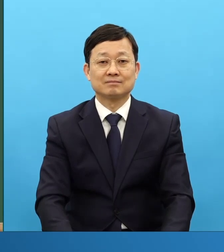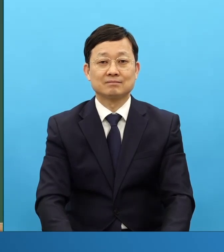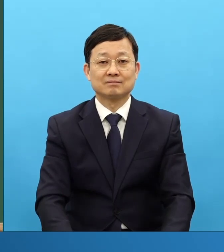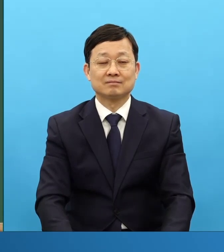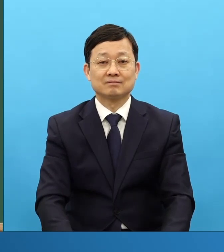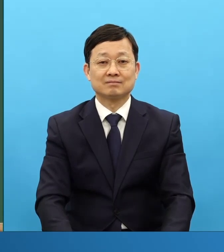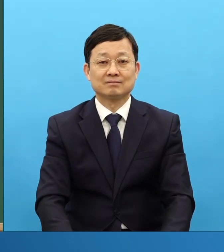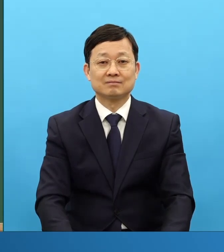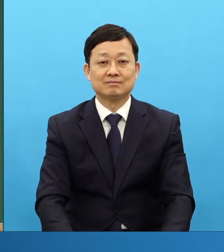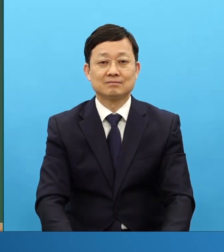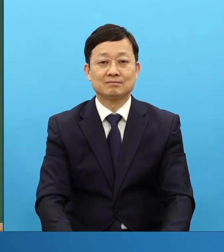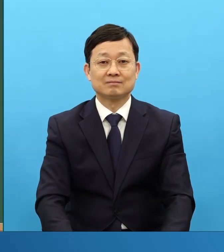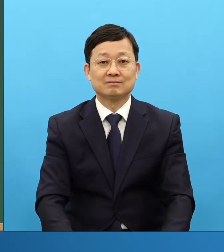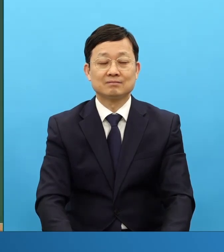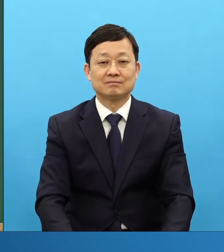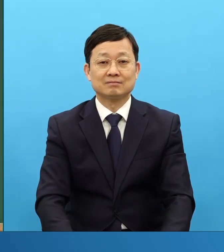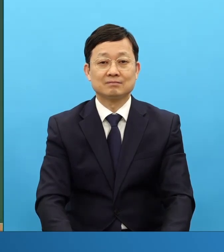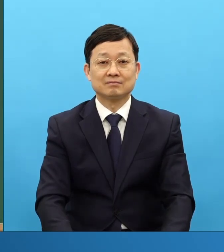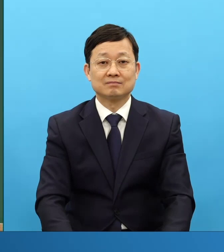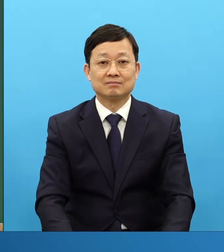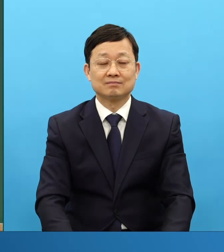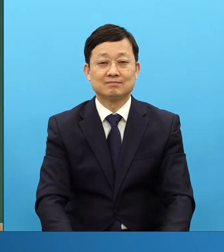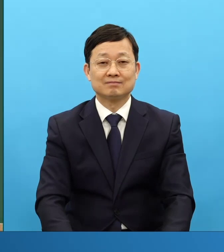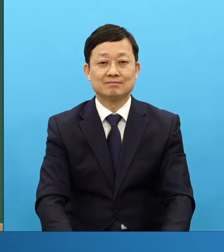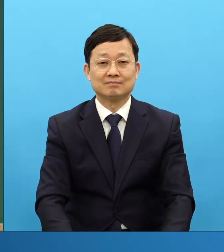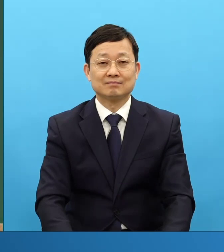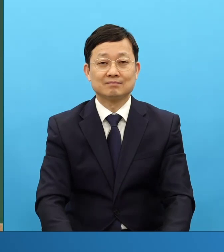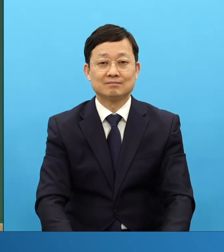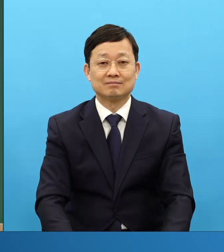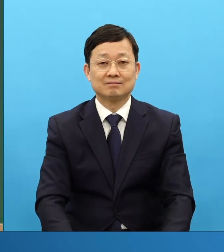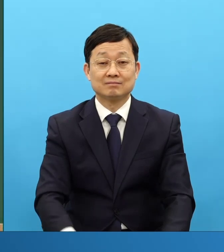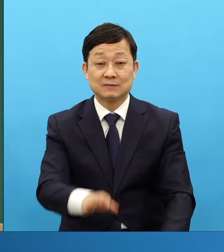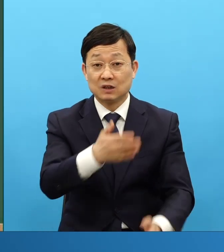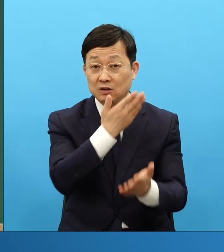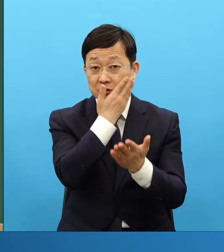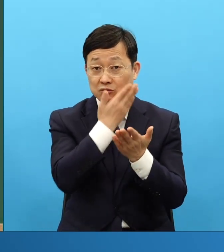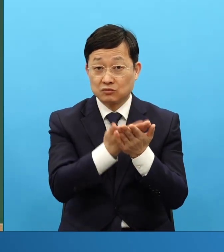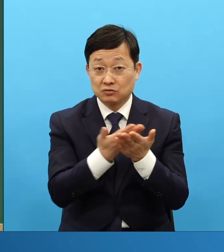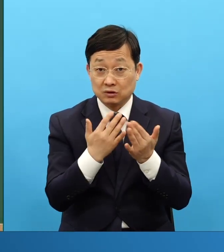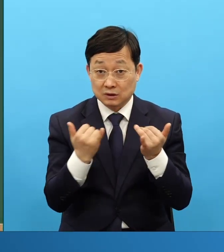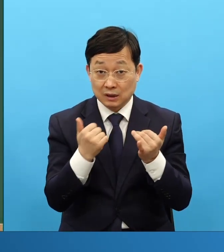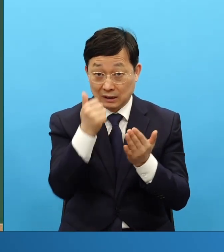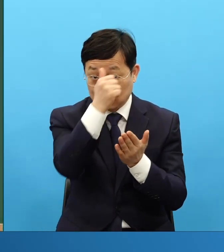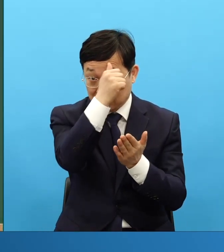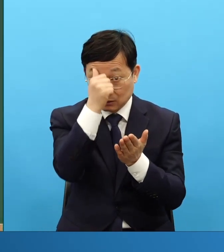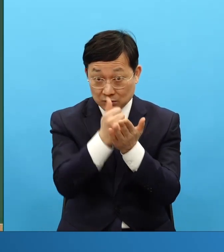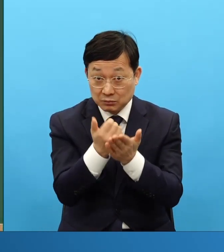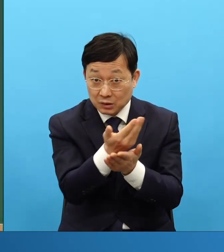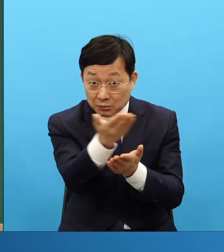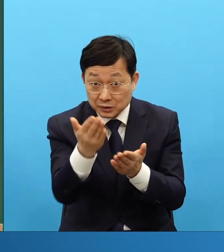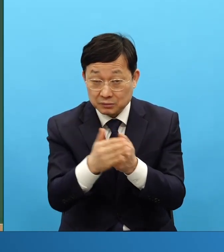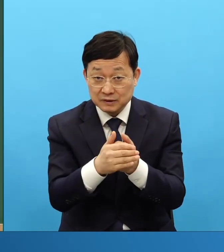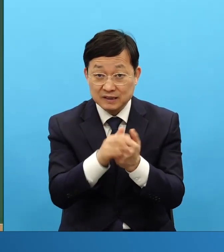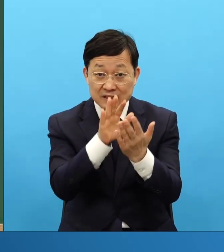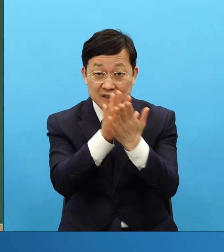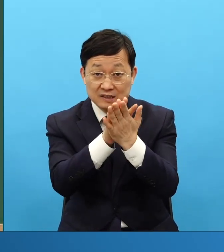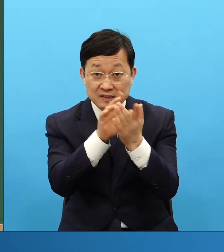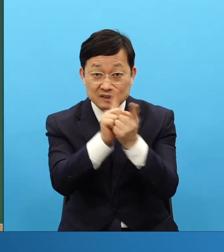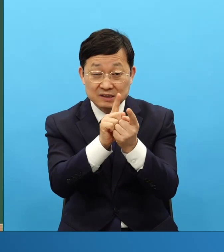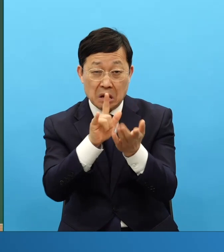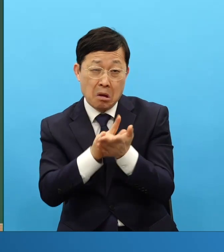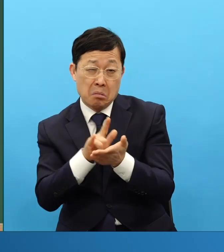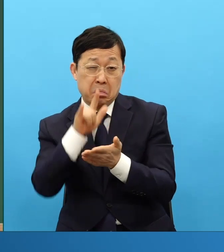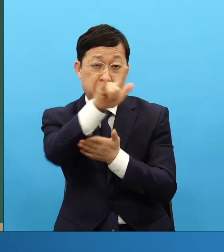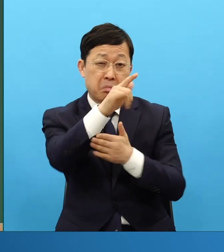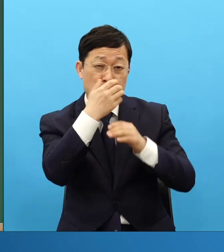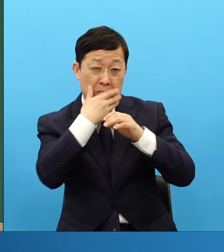가방 들고 선교지 나가는 것도 중요하지만요. 중요 안 합니다. Our church officers packing their bags and going out to the missions field is important, but it's not all that